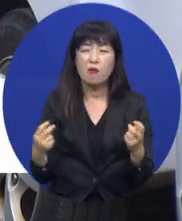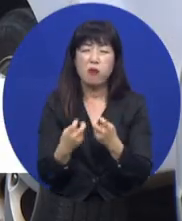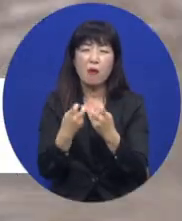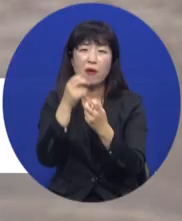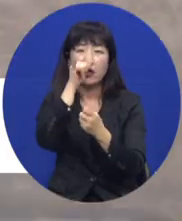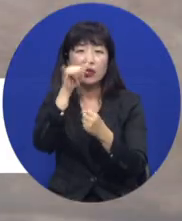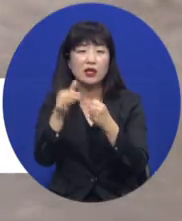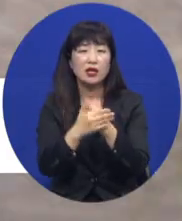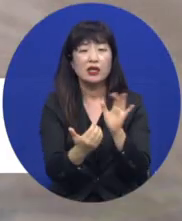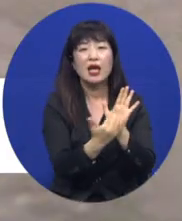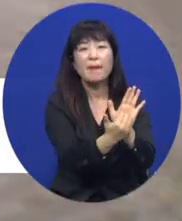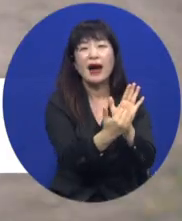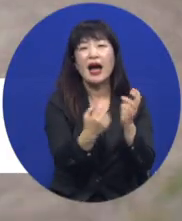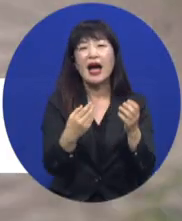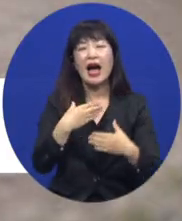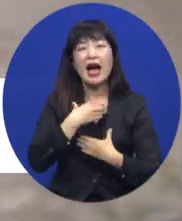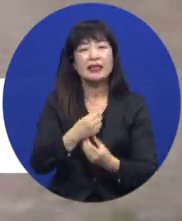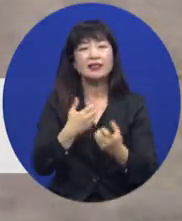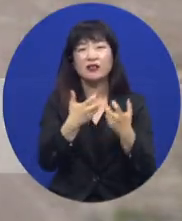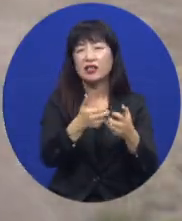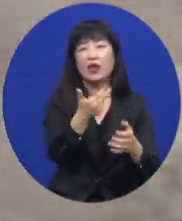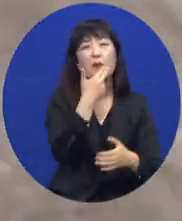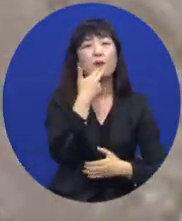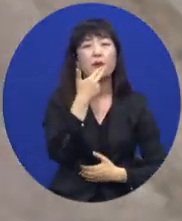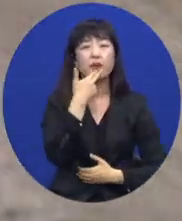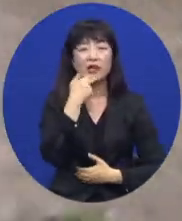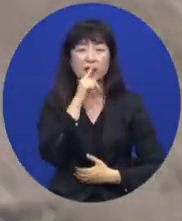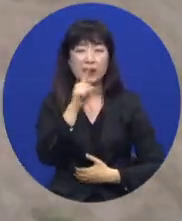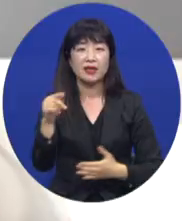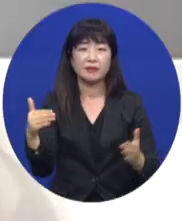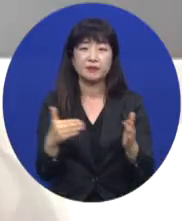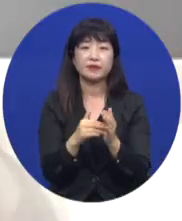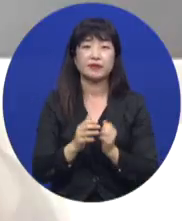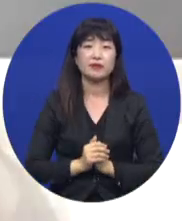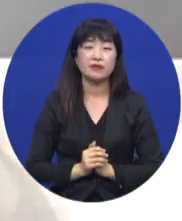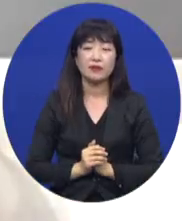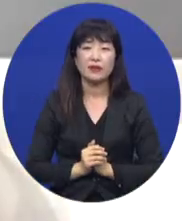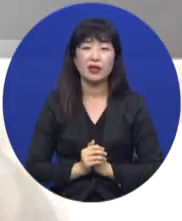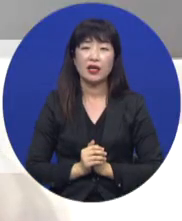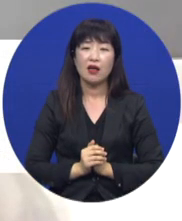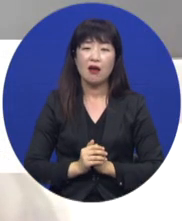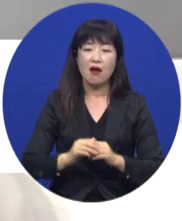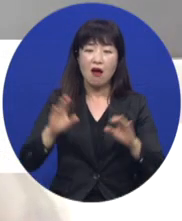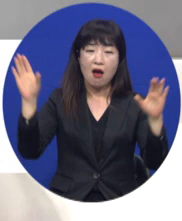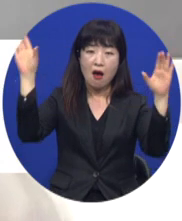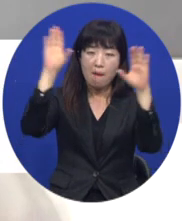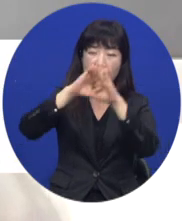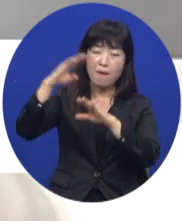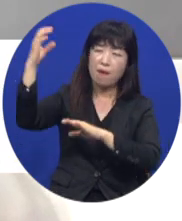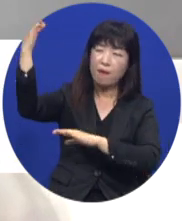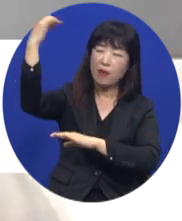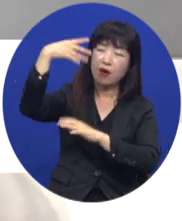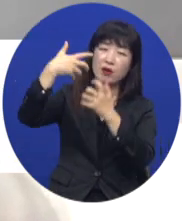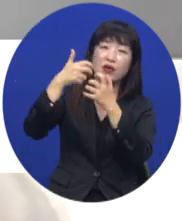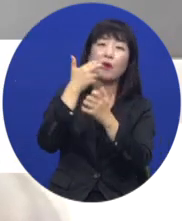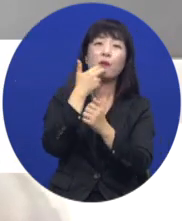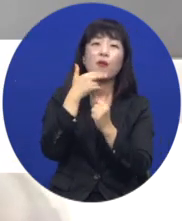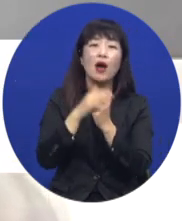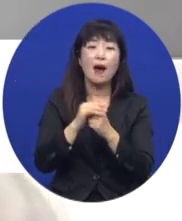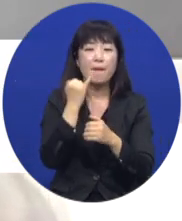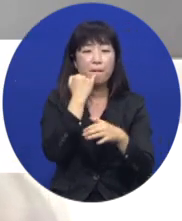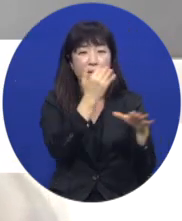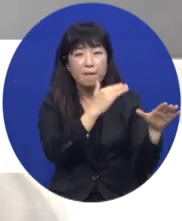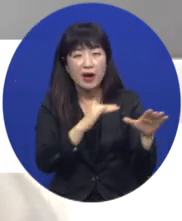이를 예방하기 위한 안전 장치는 충분하지 않다는 지적도 나옵니다 야간조명 시설이 매우 부족한 편입니다 그리고 바닷가